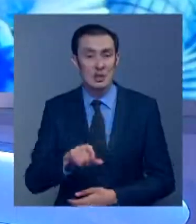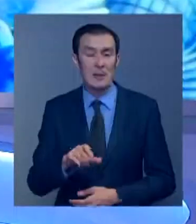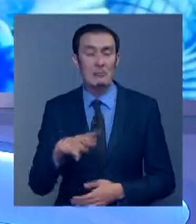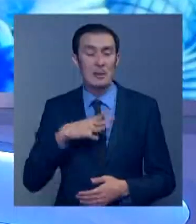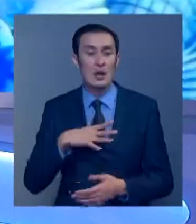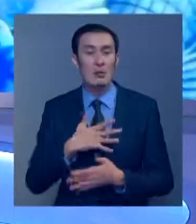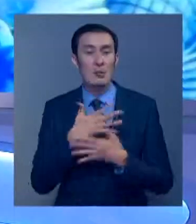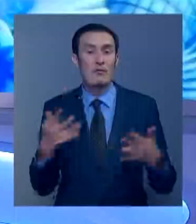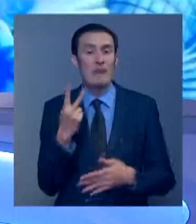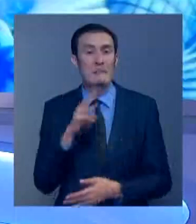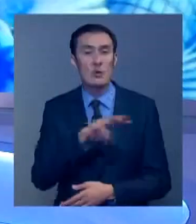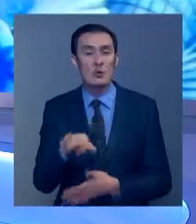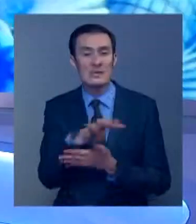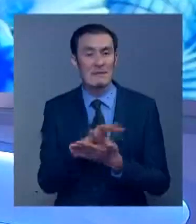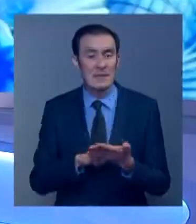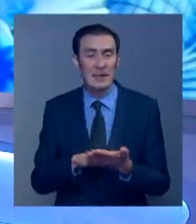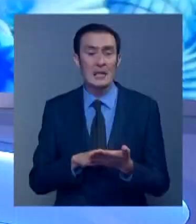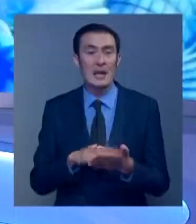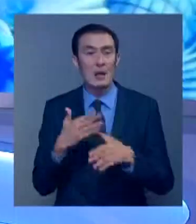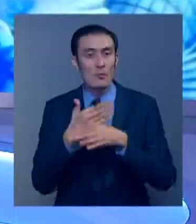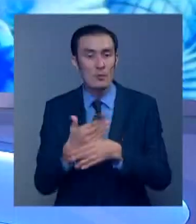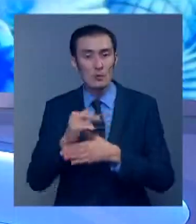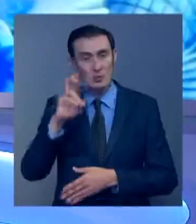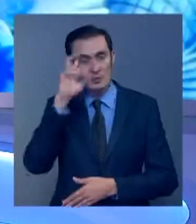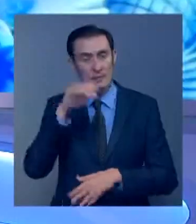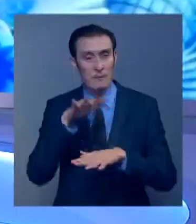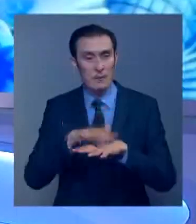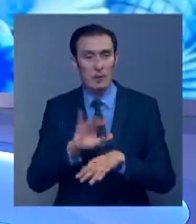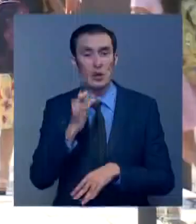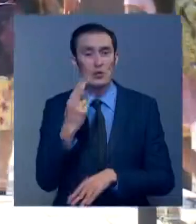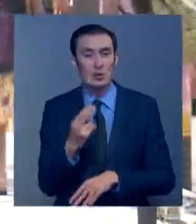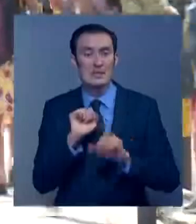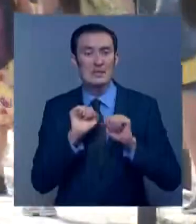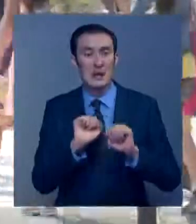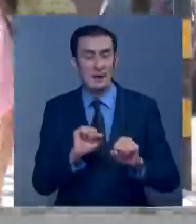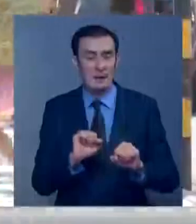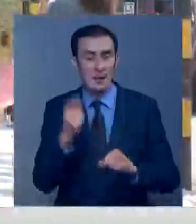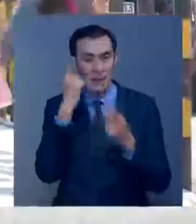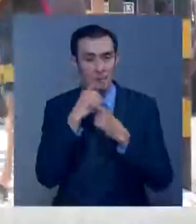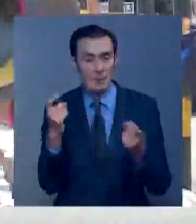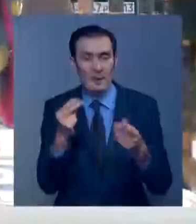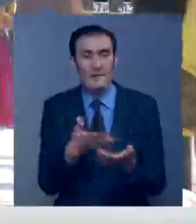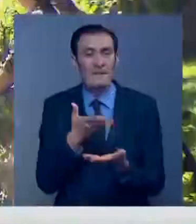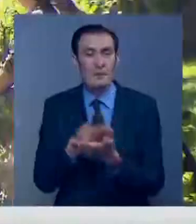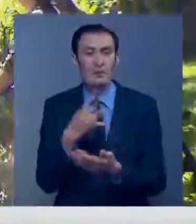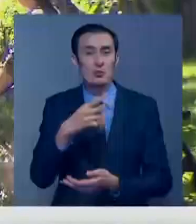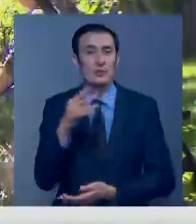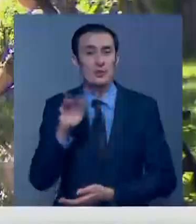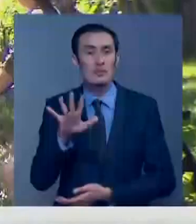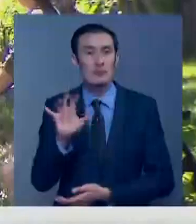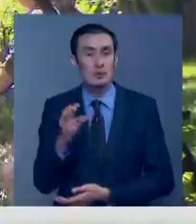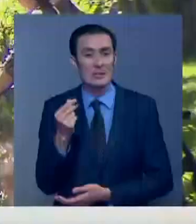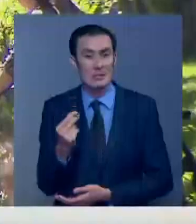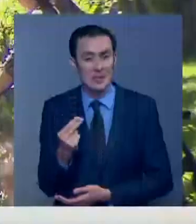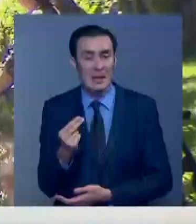принято больше 2 миллионов заявлений на назначение помощи из Государственного фонда социального страхования. Напомню, выплату в 42,5